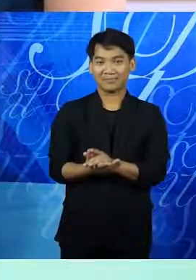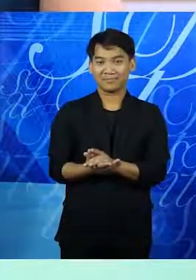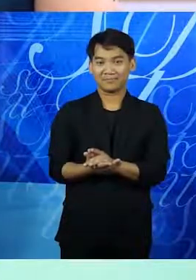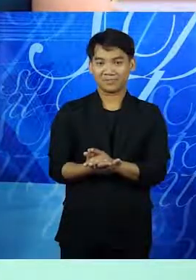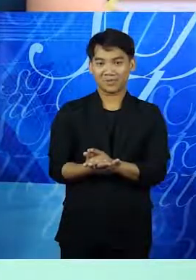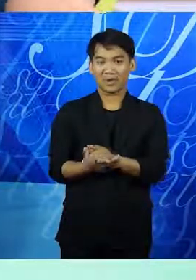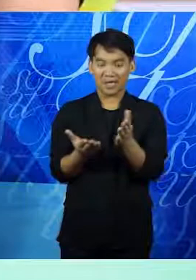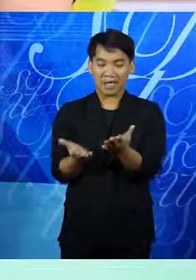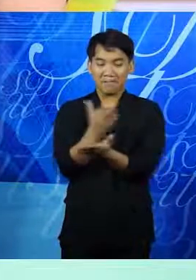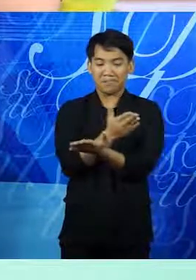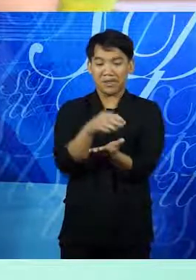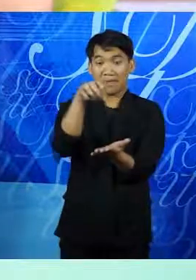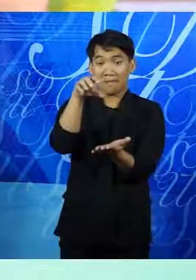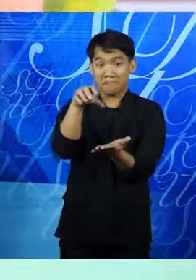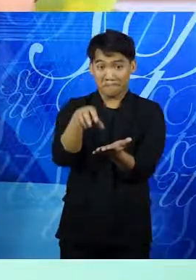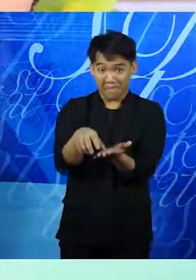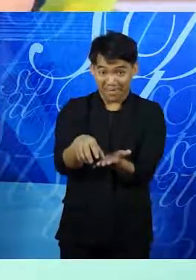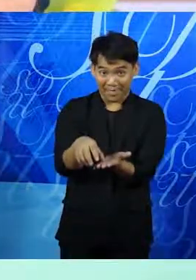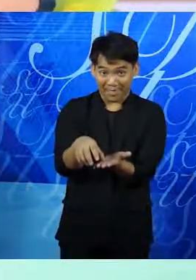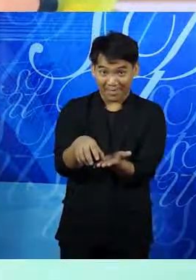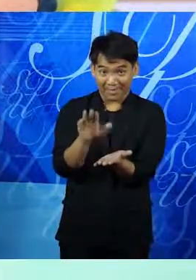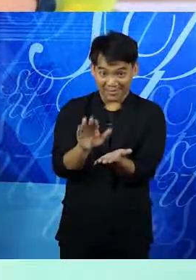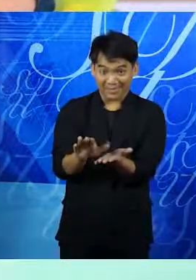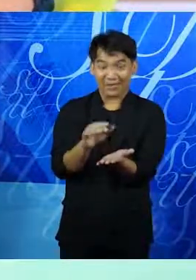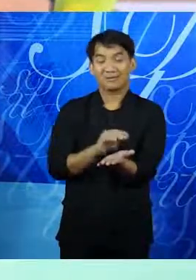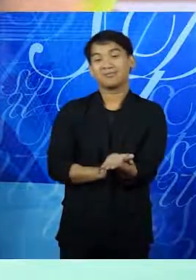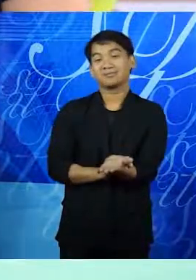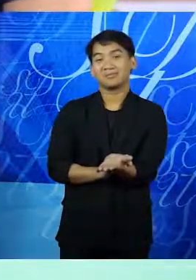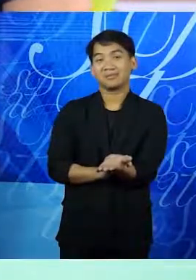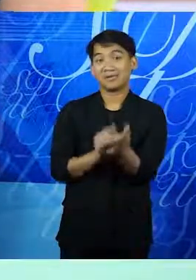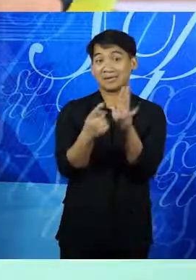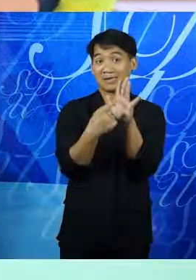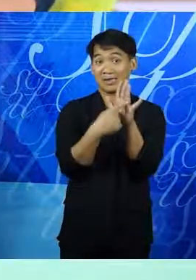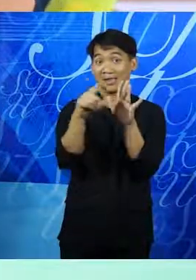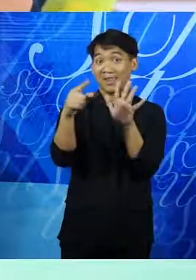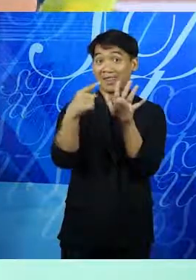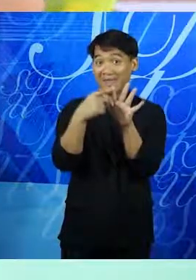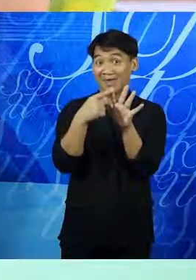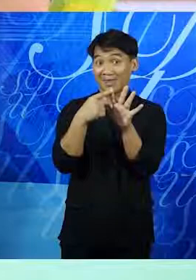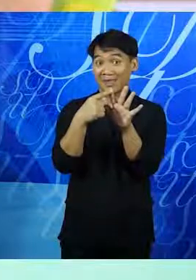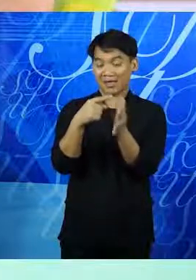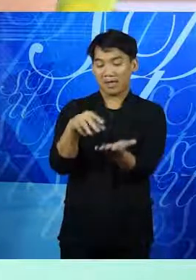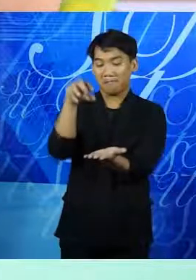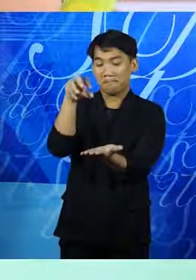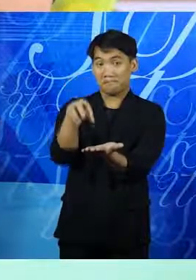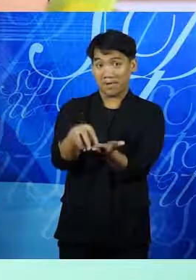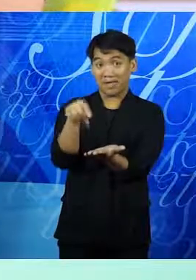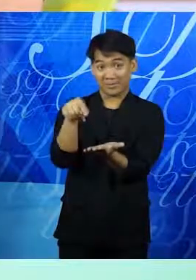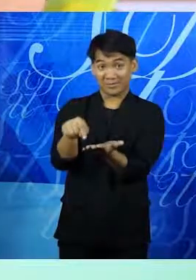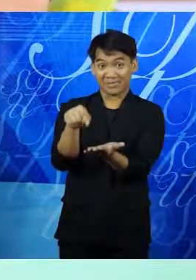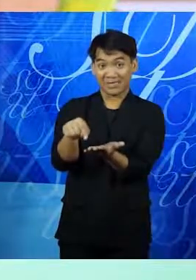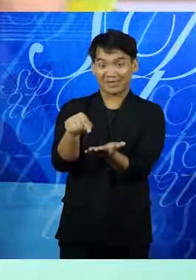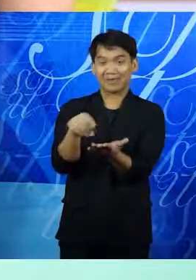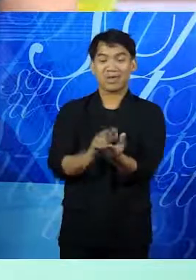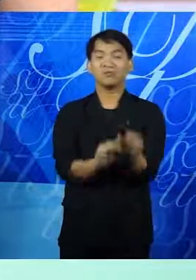นี้นะคะแล้วก็ทำให้เด็กเห็นด้วยนะคะว่าคำว่าและอยู่ตรงนี้นะคะเดี๋ยวเราจะสอนให้เด็กเนี่ยนะค